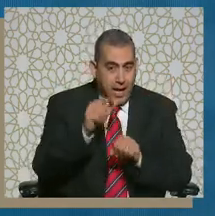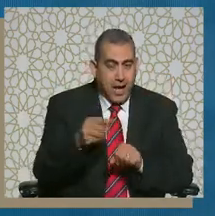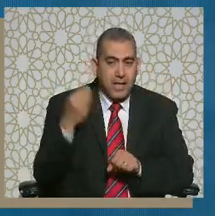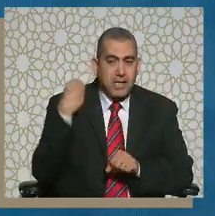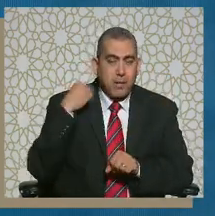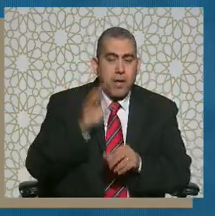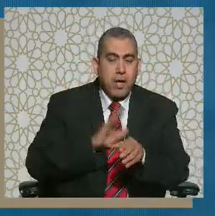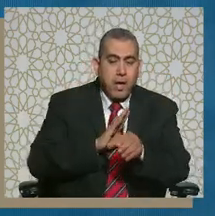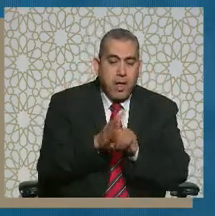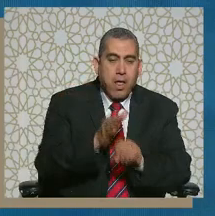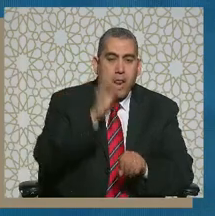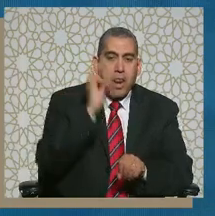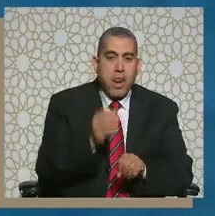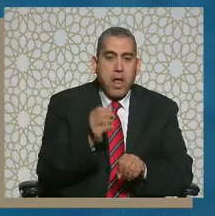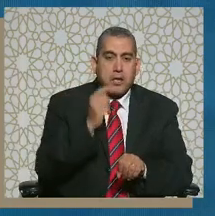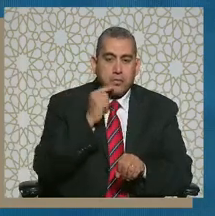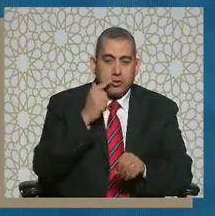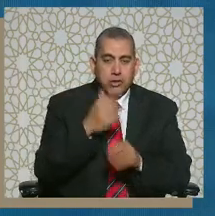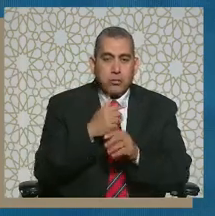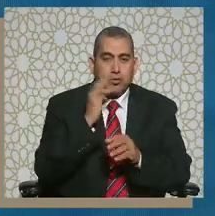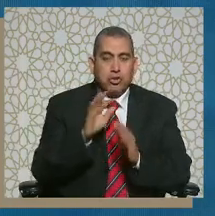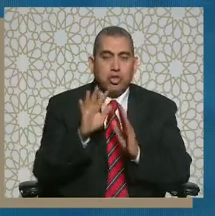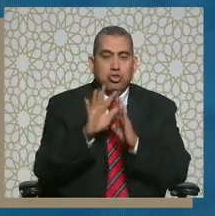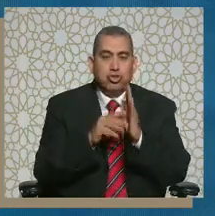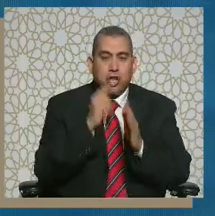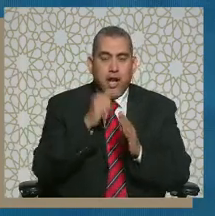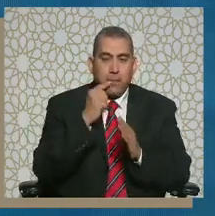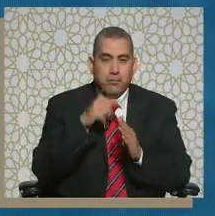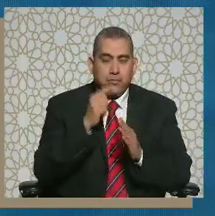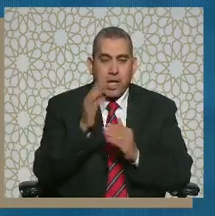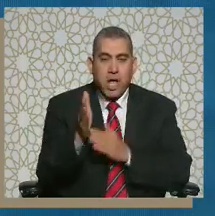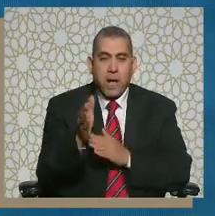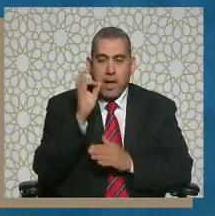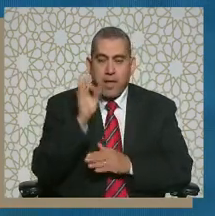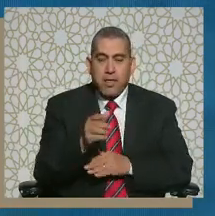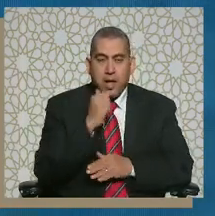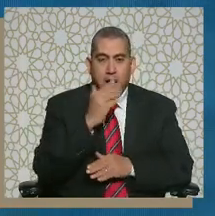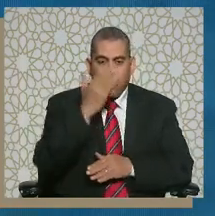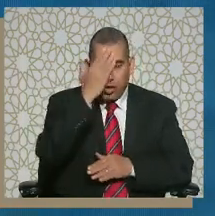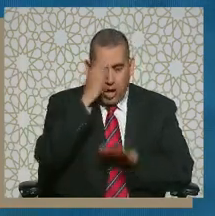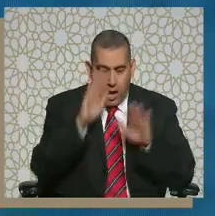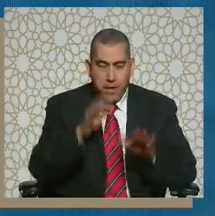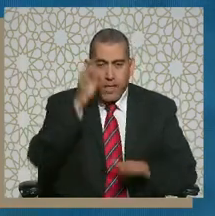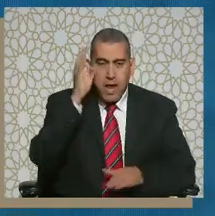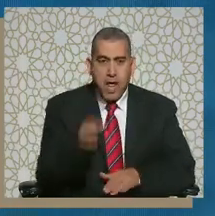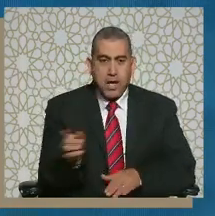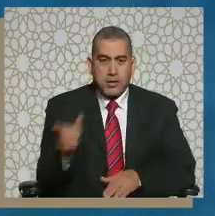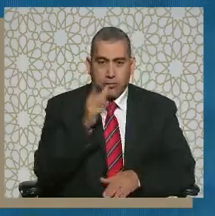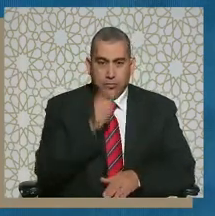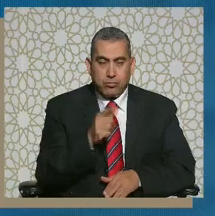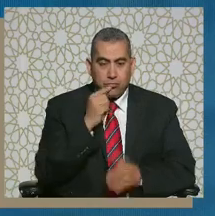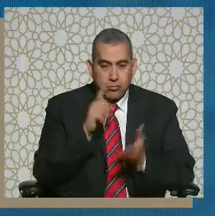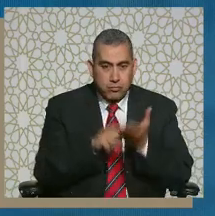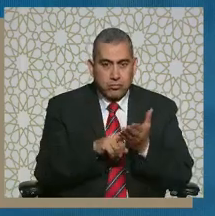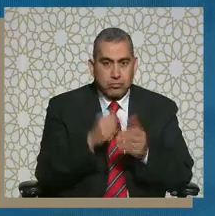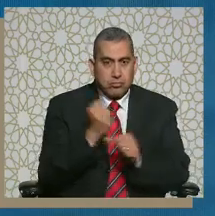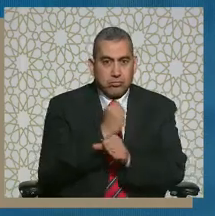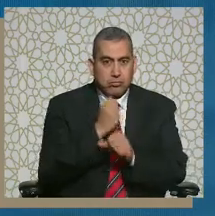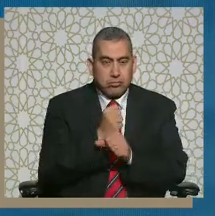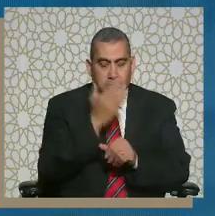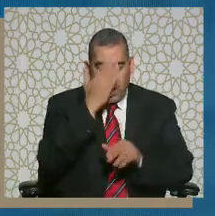ذبح لان دي شعيره لان ده نسق دي عباده يبقى اذا ده نوع من انواع